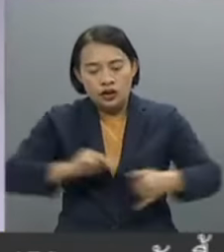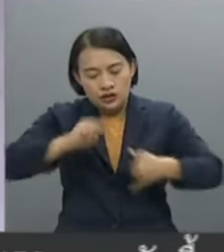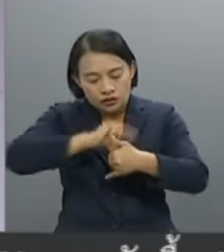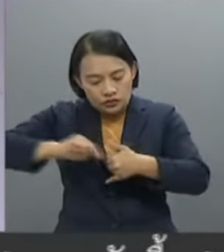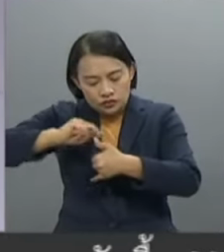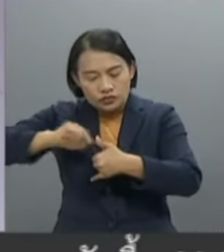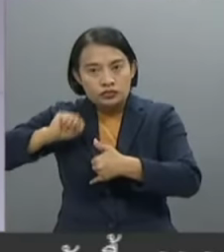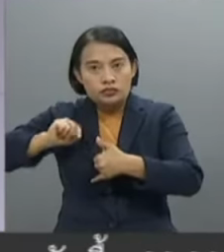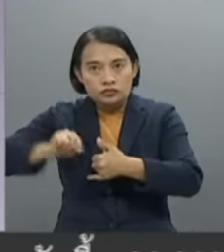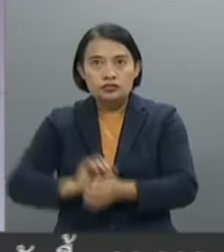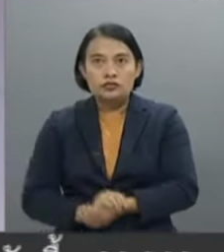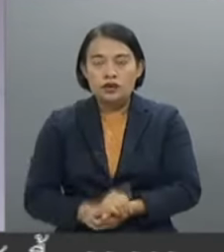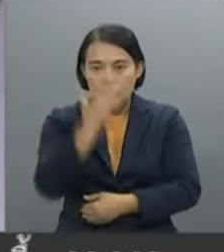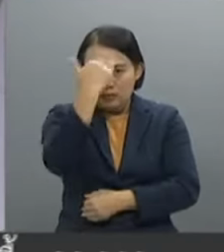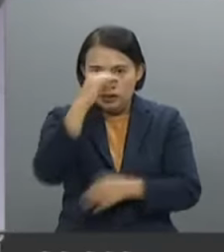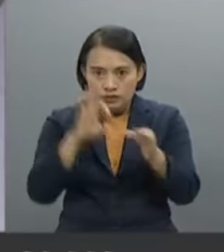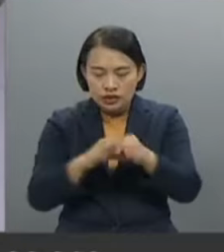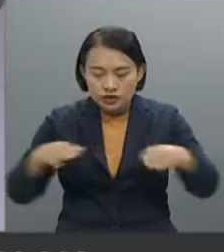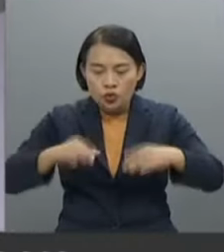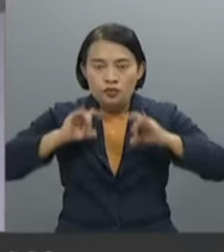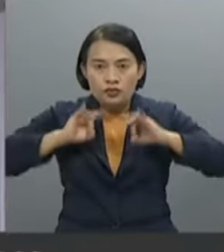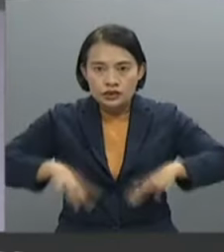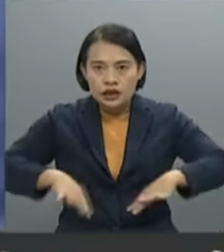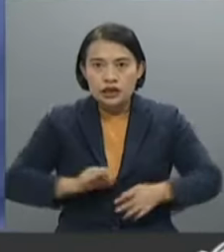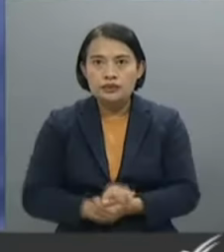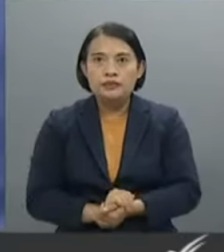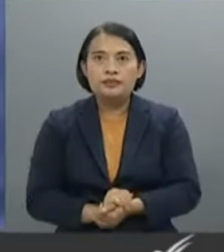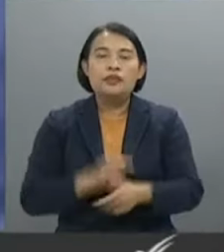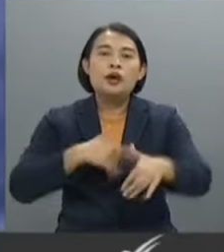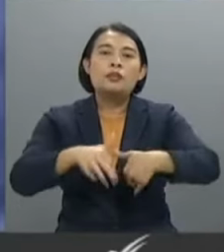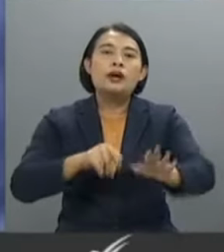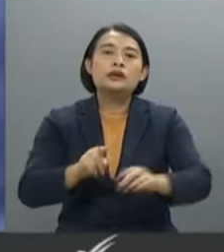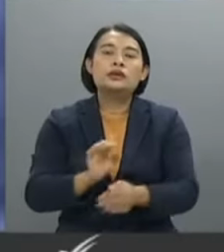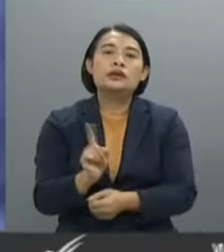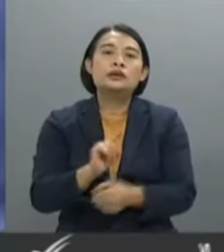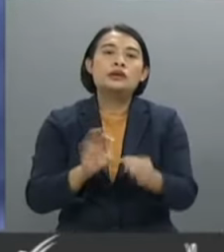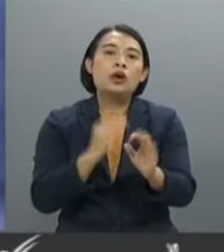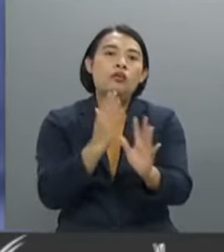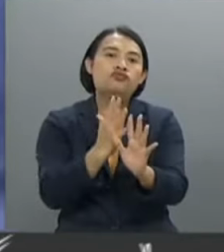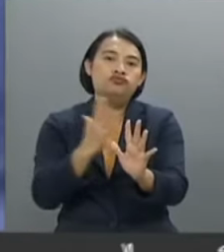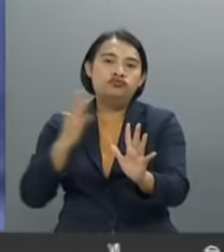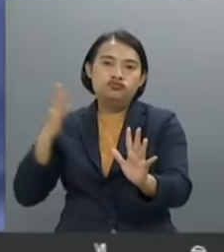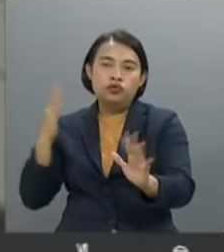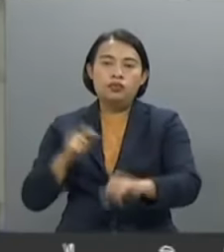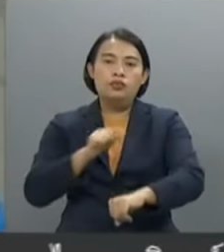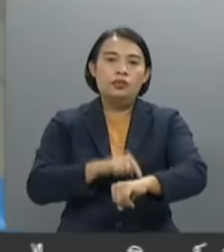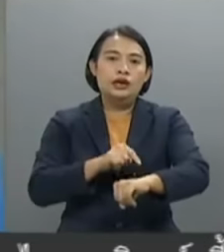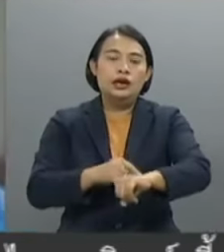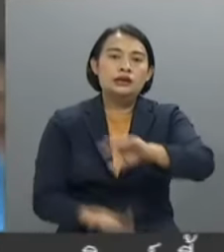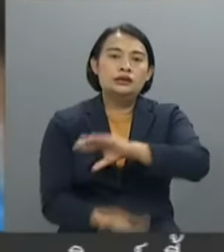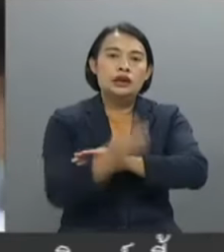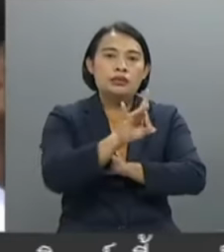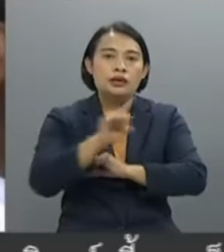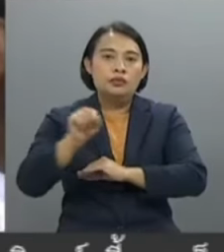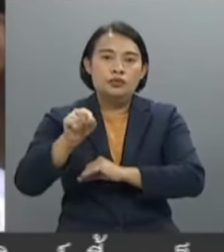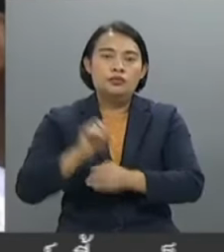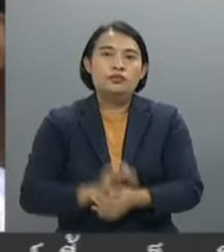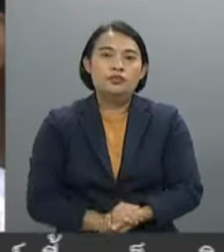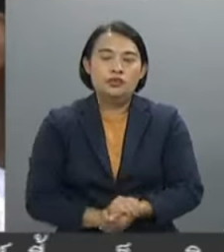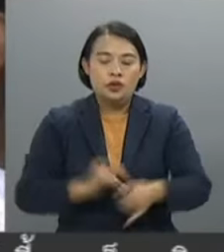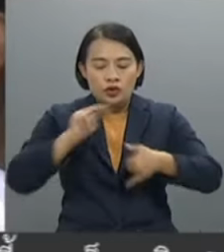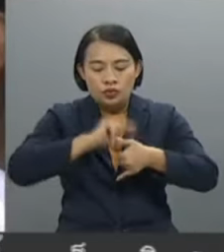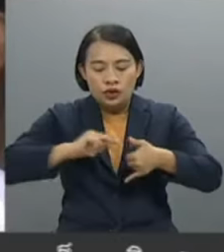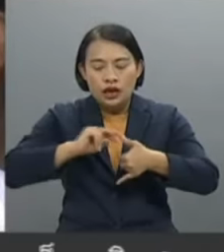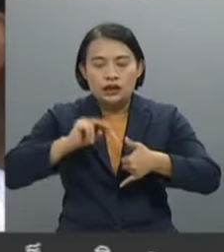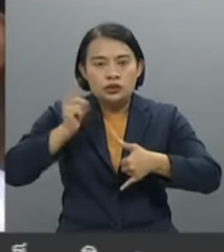จาะหากลุ่มเสี่ยงค่ะมีประชาชนเดินทางมาเข้าคิวรอยาวกันตั้งแต่เวลา8นาฬิกานะคะก่อนถึงเวลาตรวจจริงที่เปิดให้บริการ